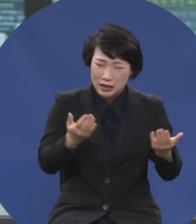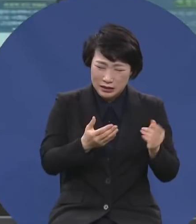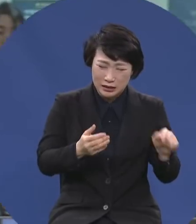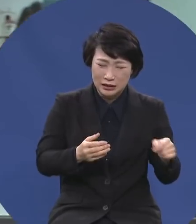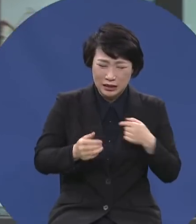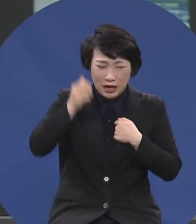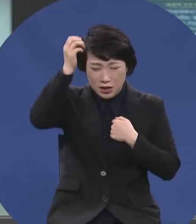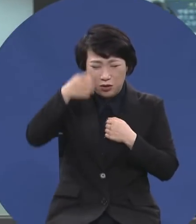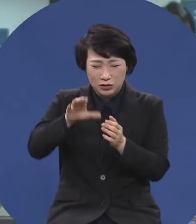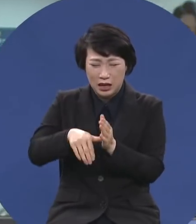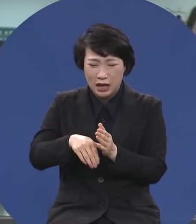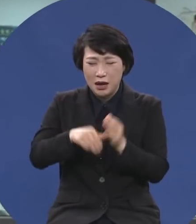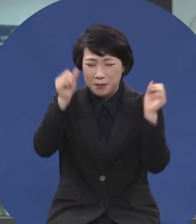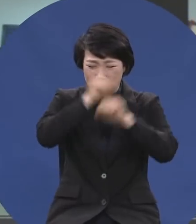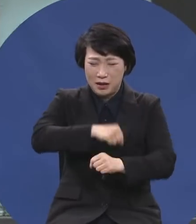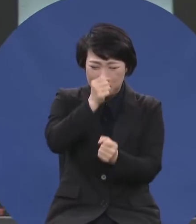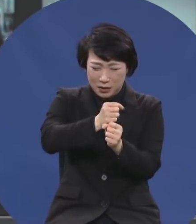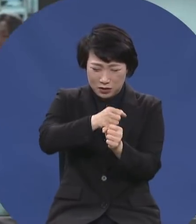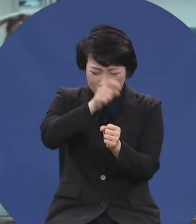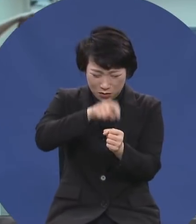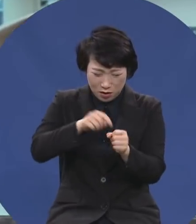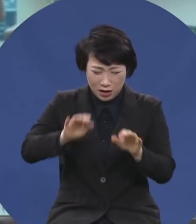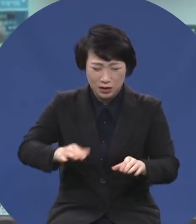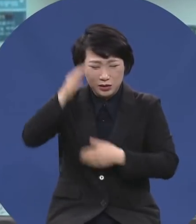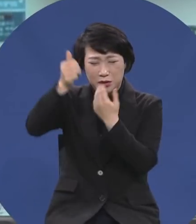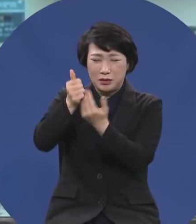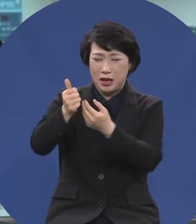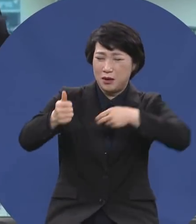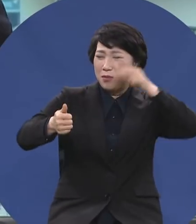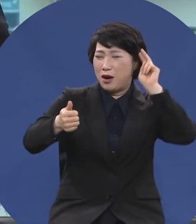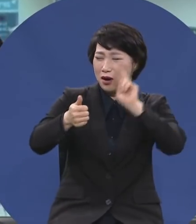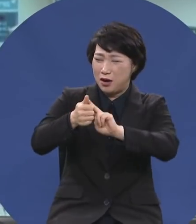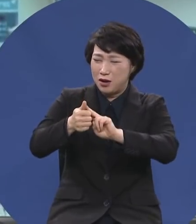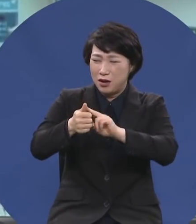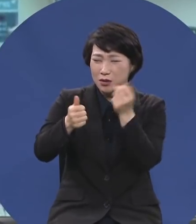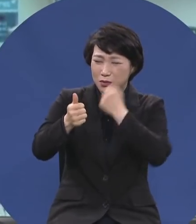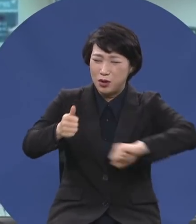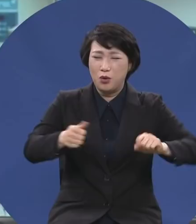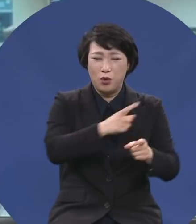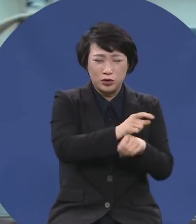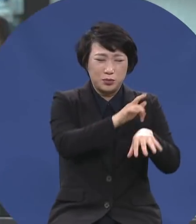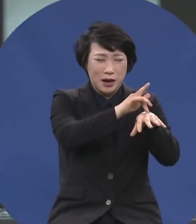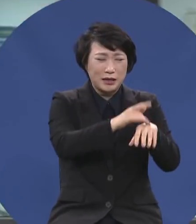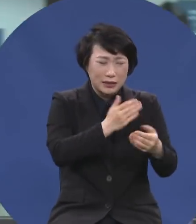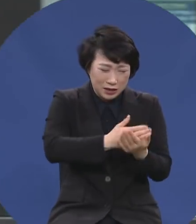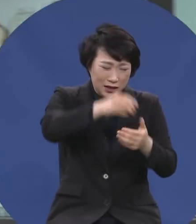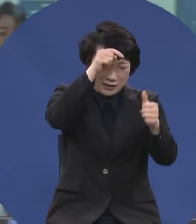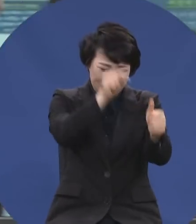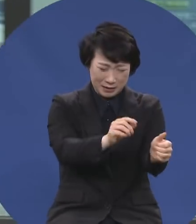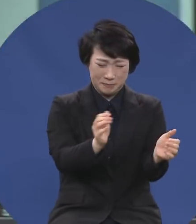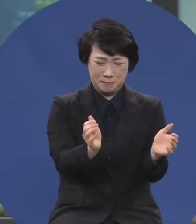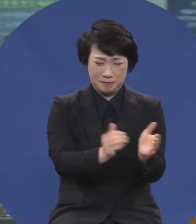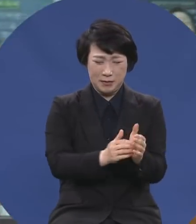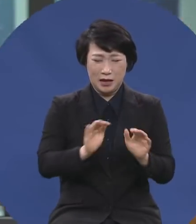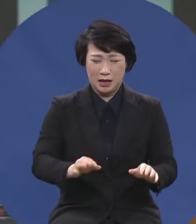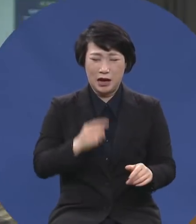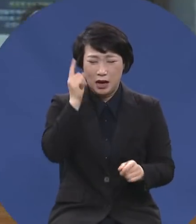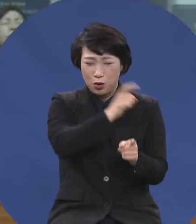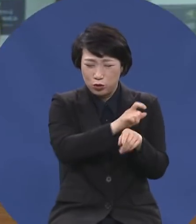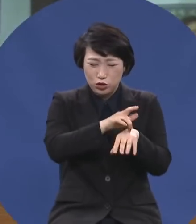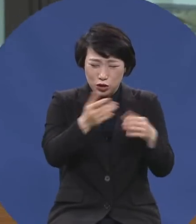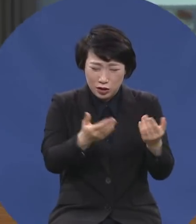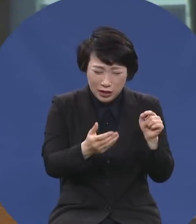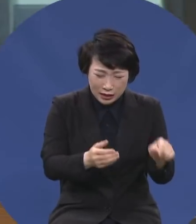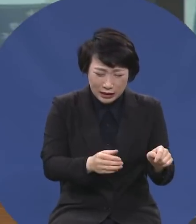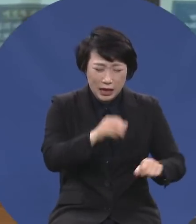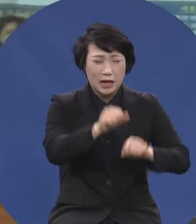내 영혼의 때를 망치려 하며 성령께 감히 맞서는 원수야. 너는 떠나갈지어다. 마귀 사단